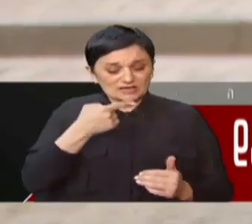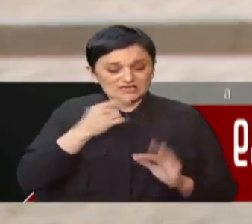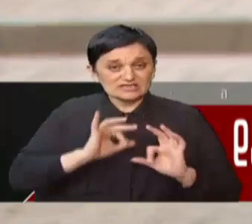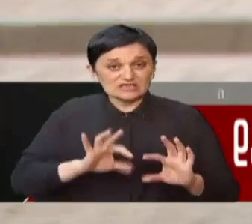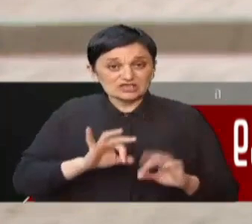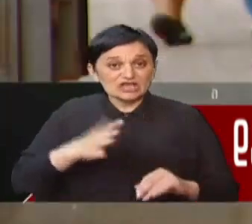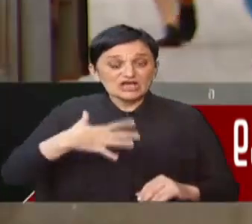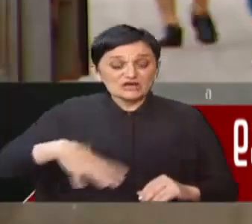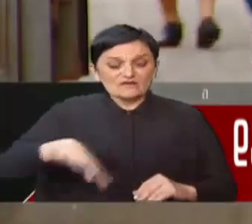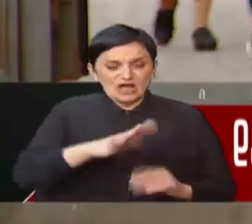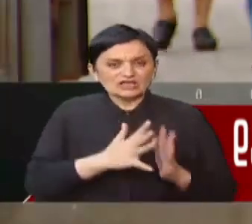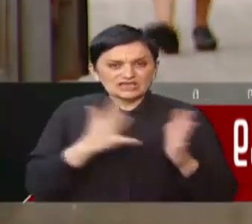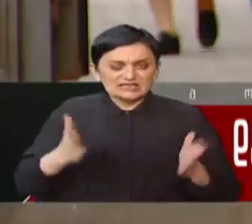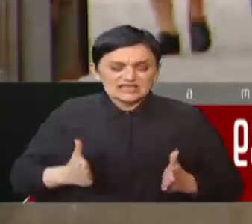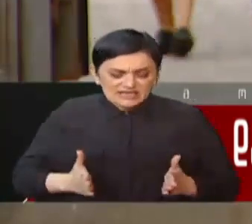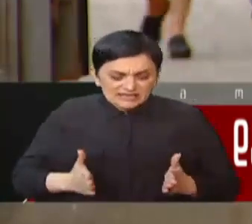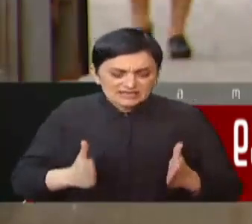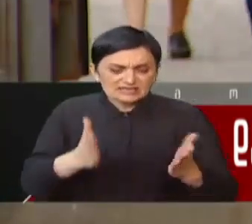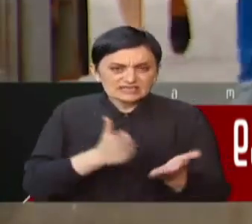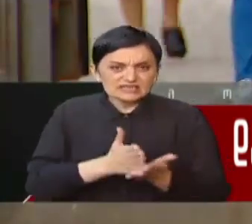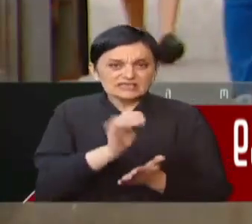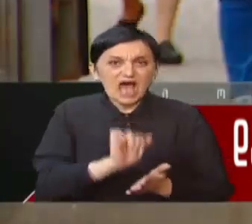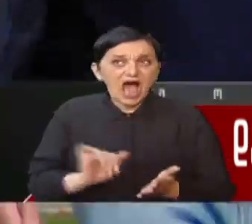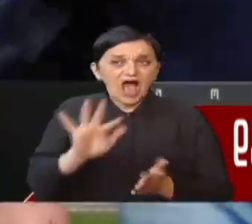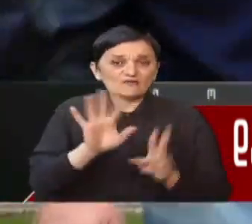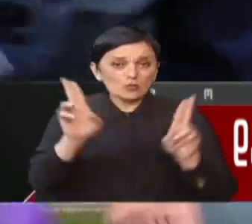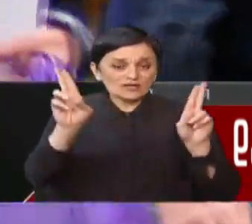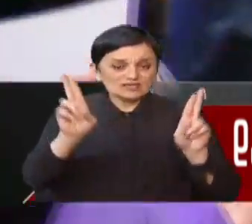თქმით, ქვეყანას ჯერ კიდევ დიდი გზა აქვს გასავლელი ევროპის